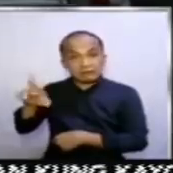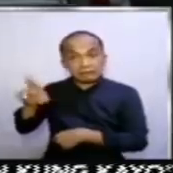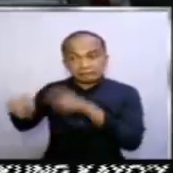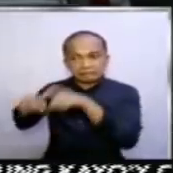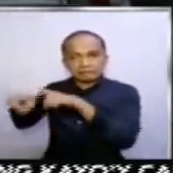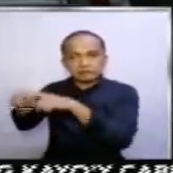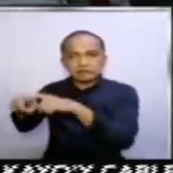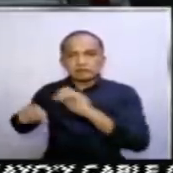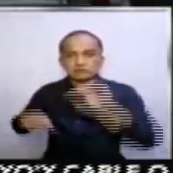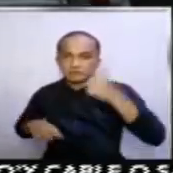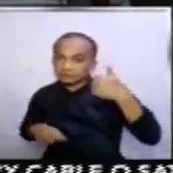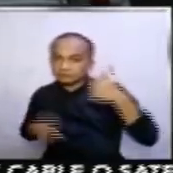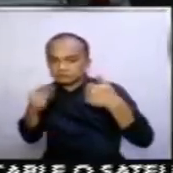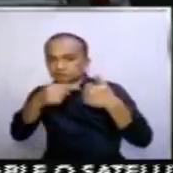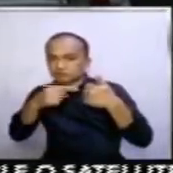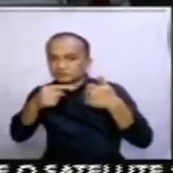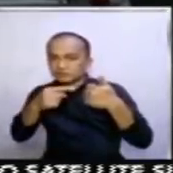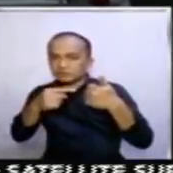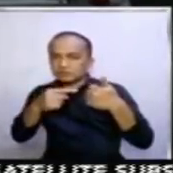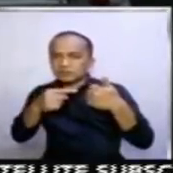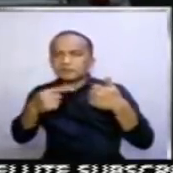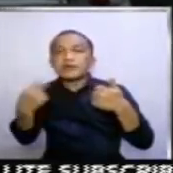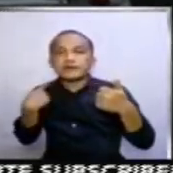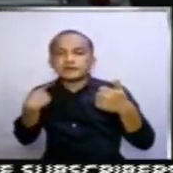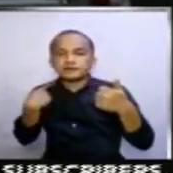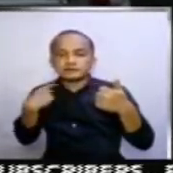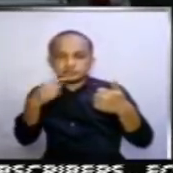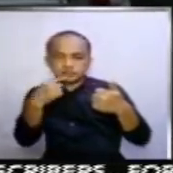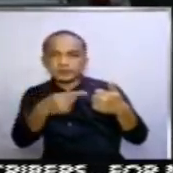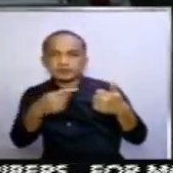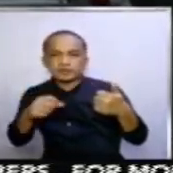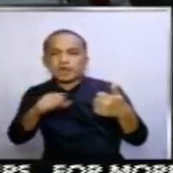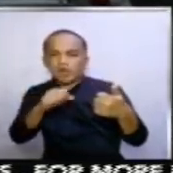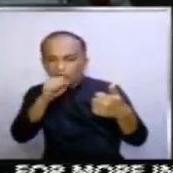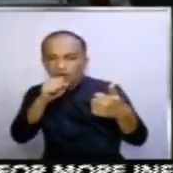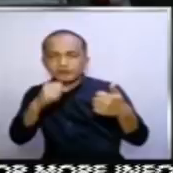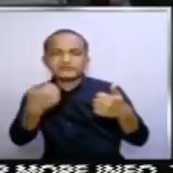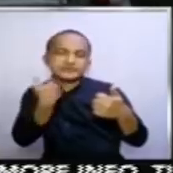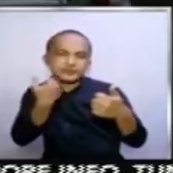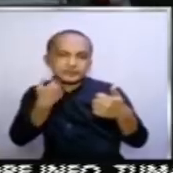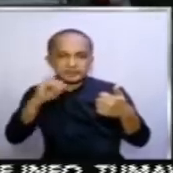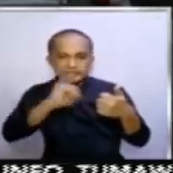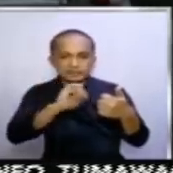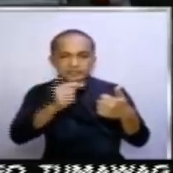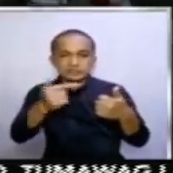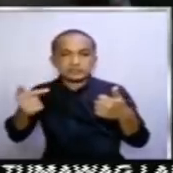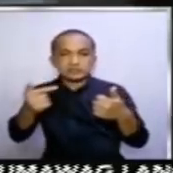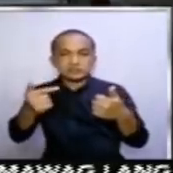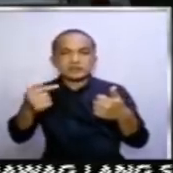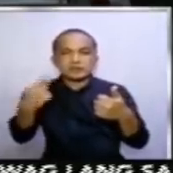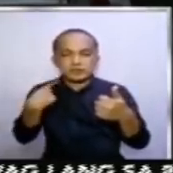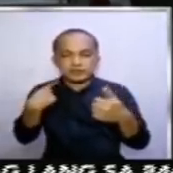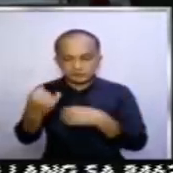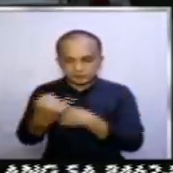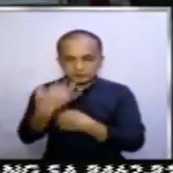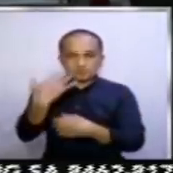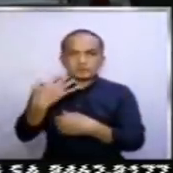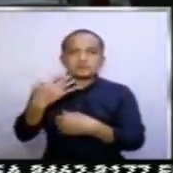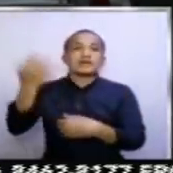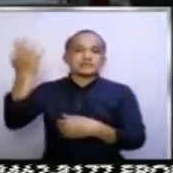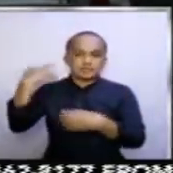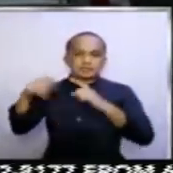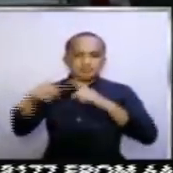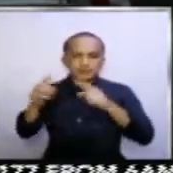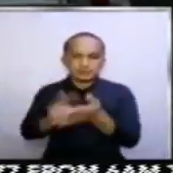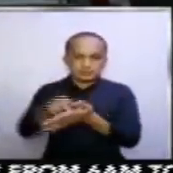may asymptomatic o itinuturing na asymptomatic IgG o nagkaroon na ng infection dati pero nakapag-recover na.